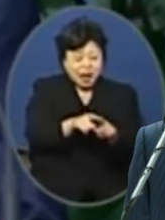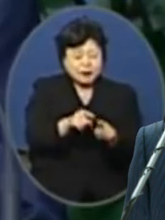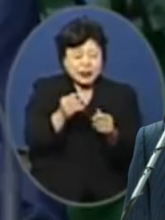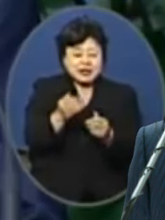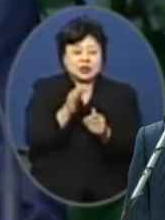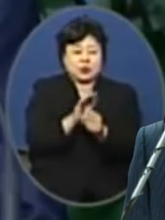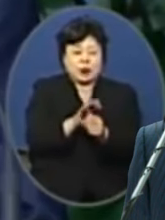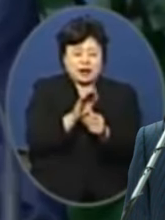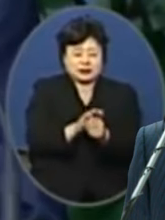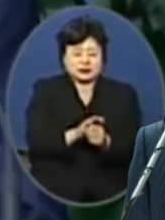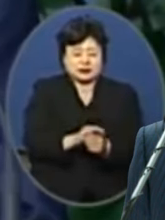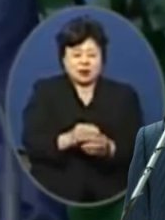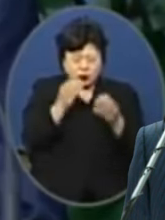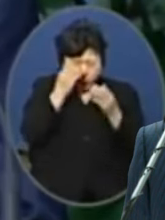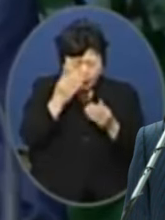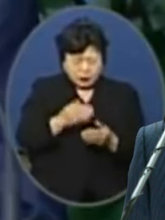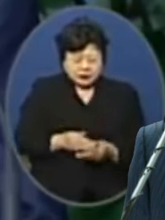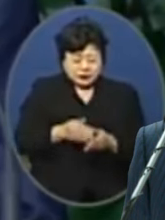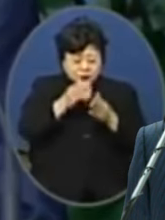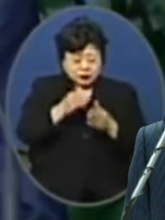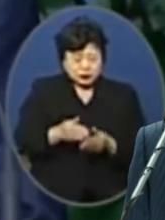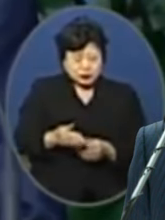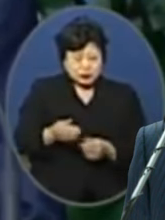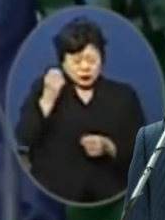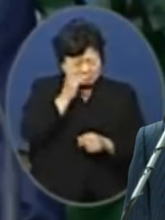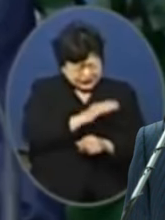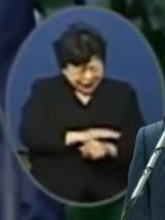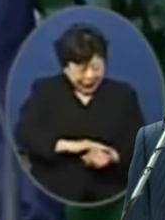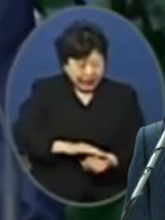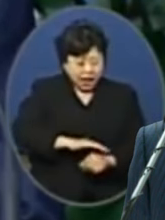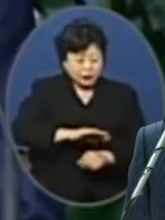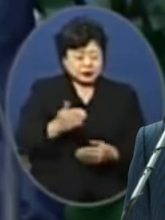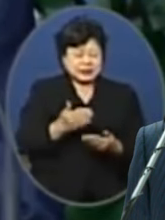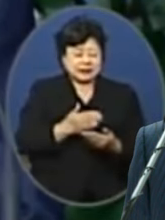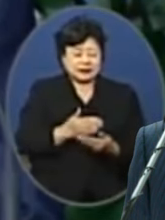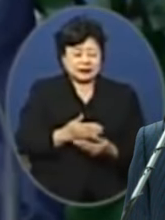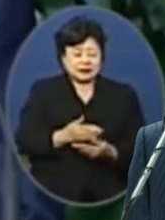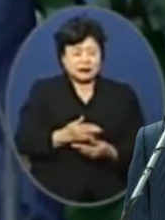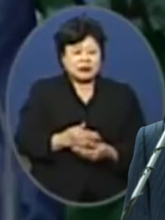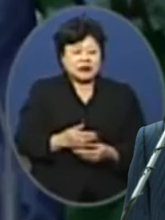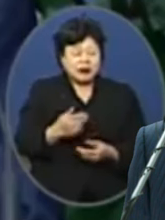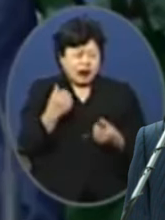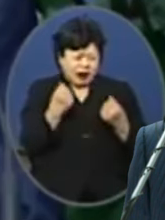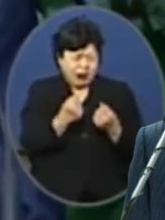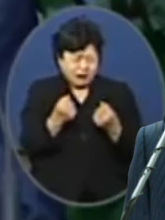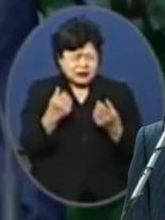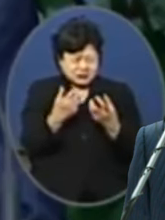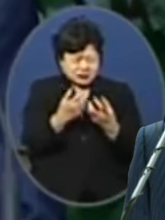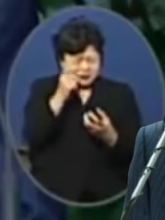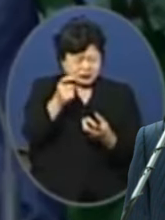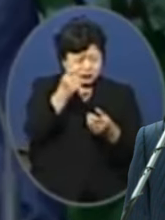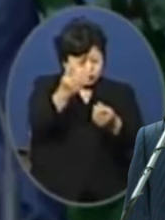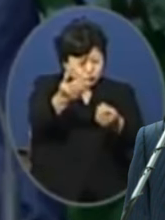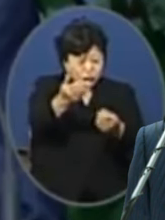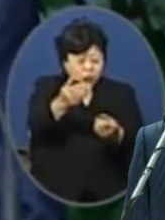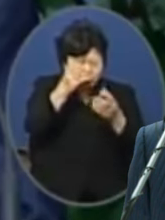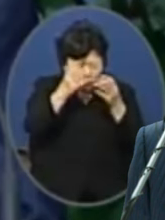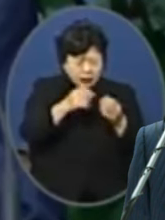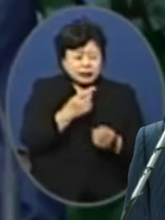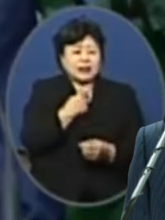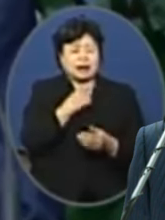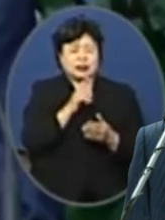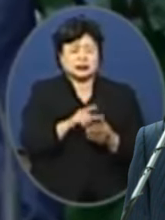주셔서 그 고난을 통해서 영혼이 더 잘되고 더 범사에 잘되고 강건하게 만들어 주시는 것입니다 아멘 그러나 고난을